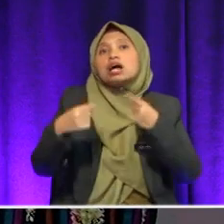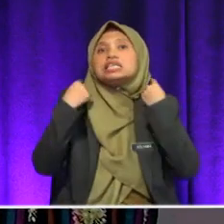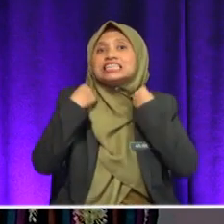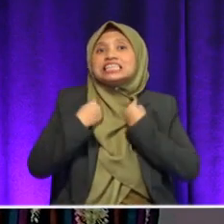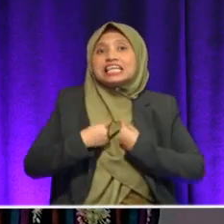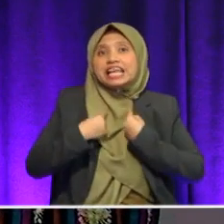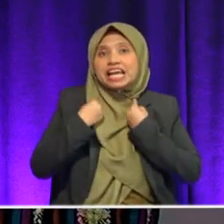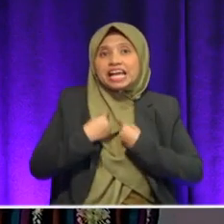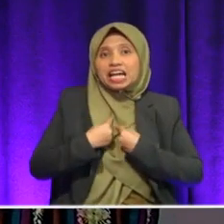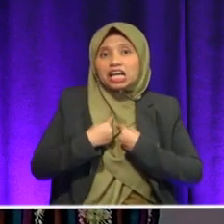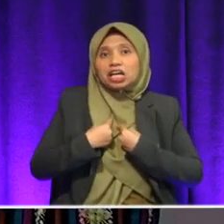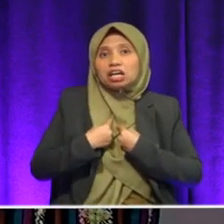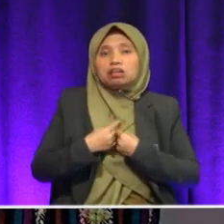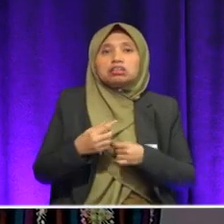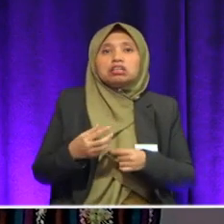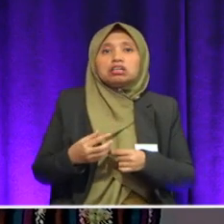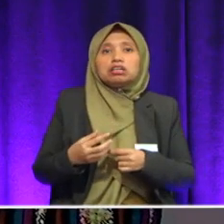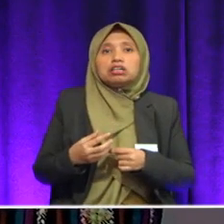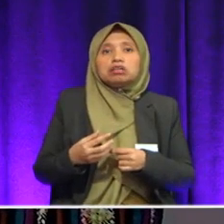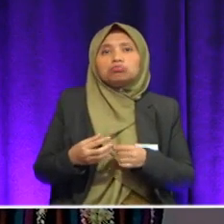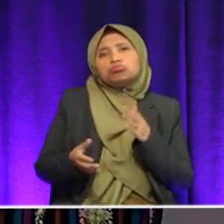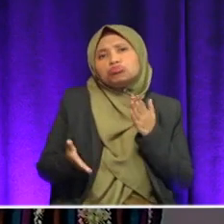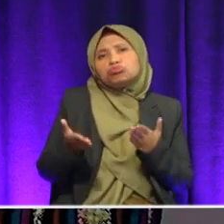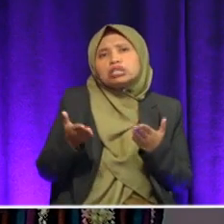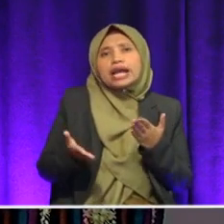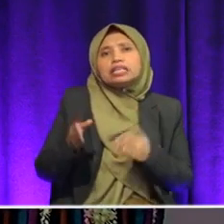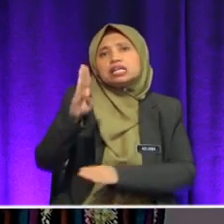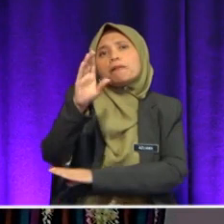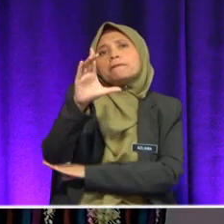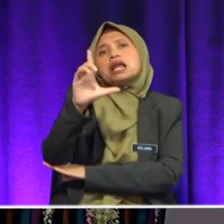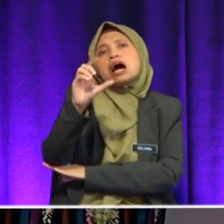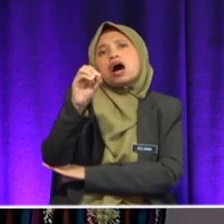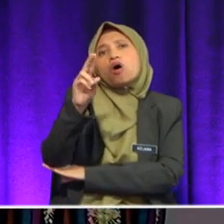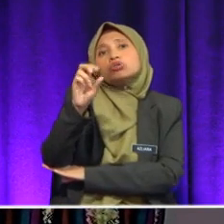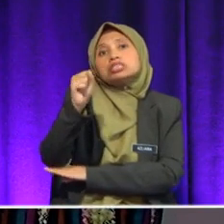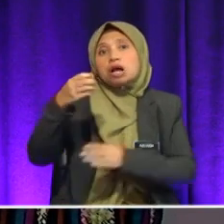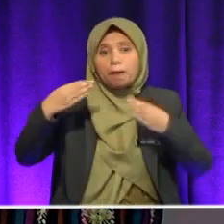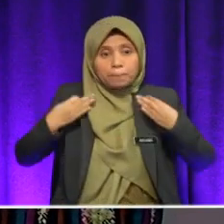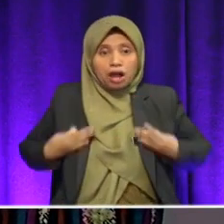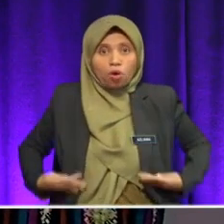mungkin pakai itu mungkin kemeja ataupun